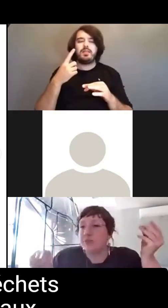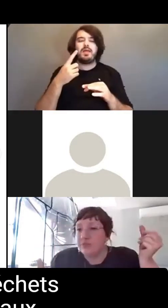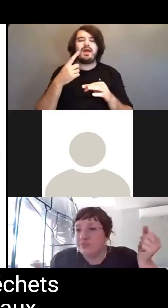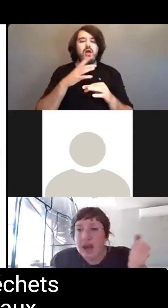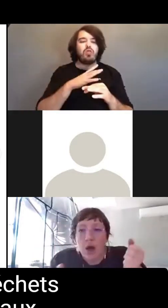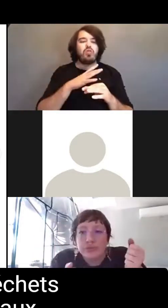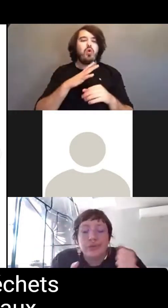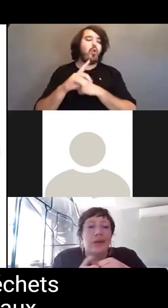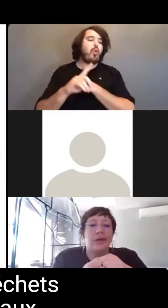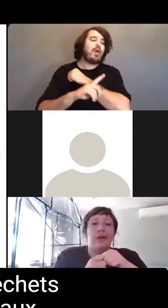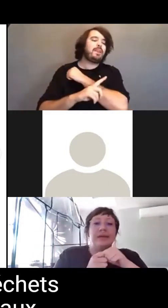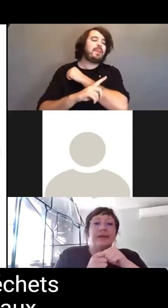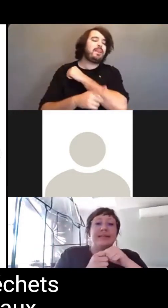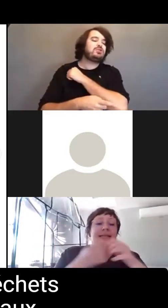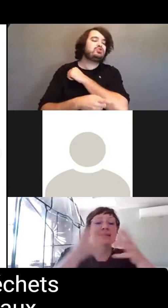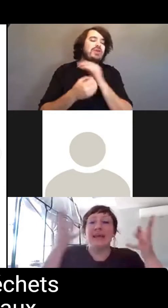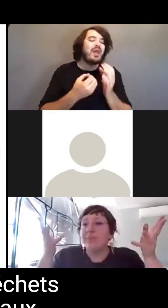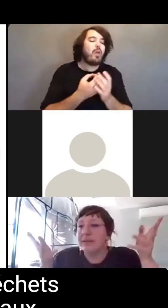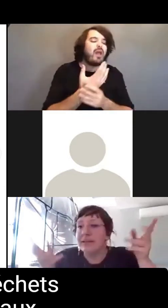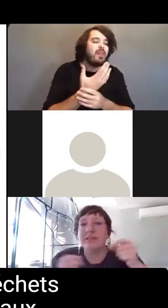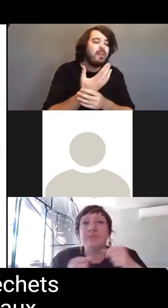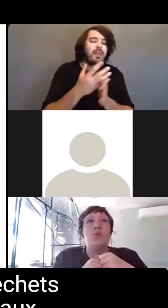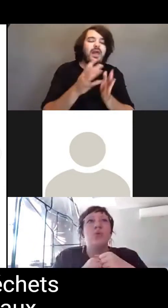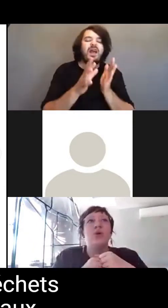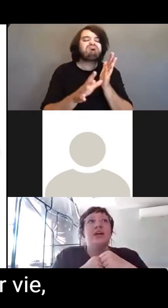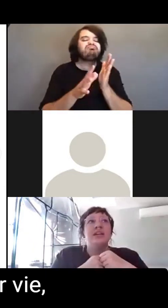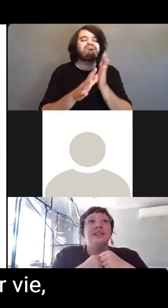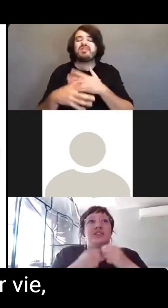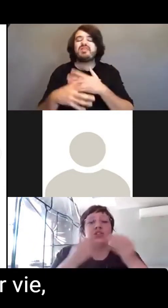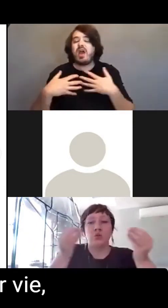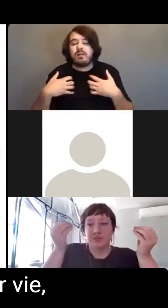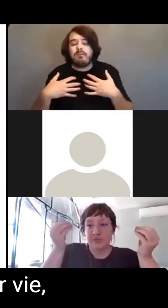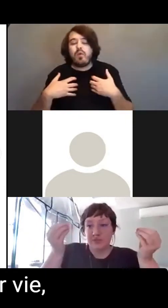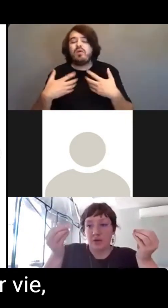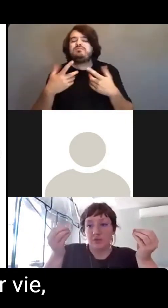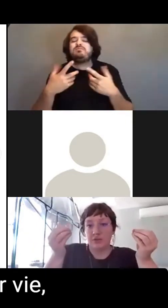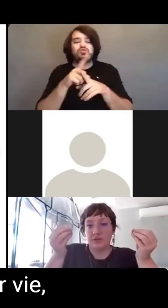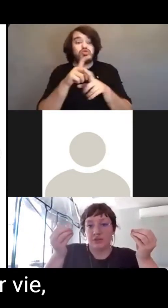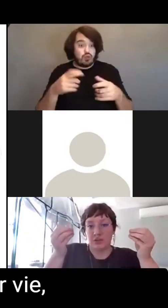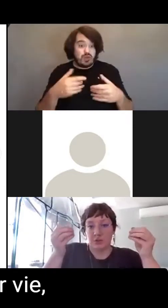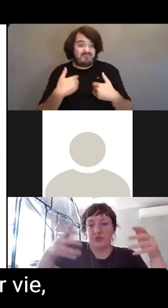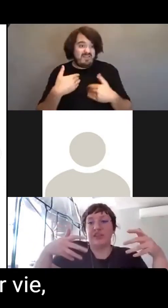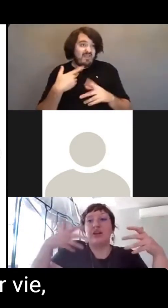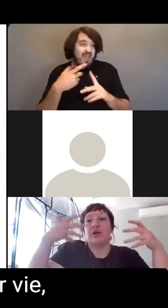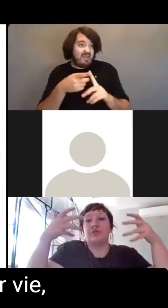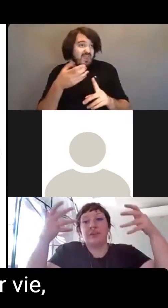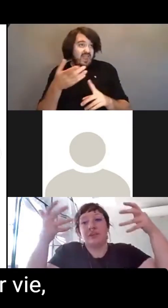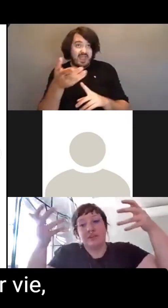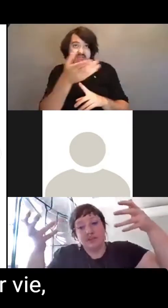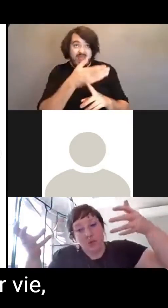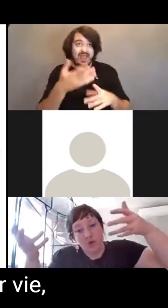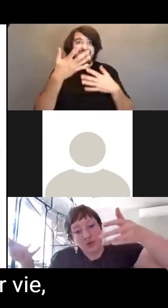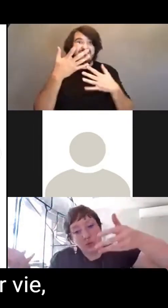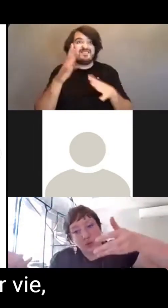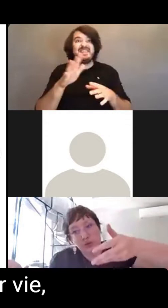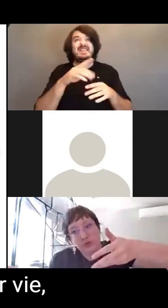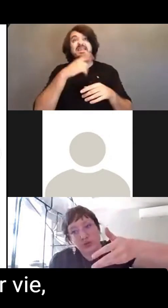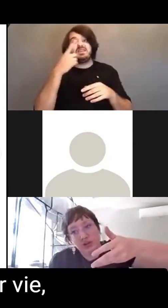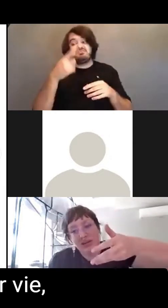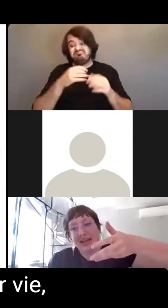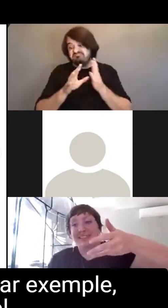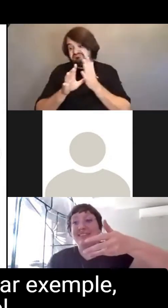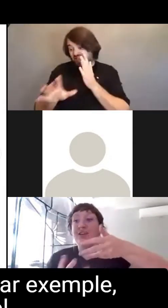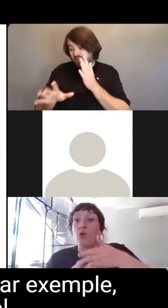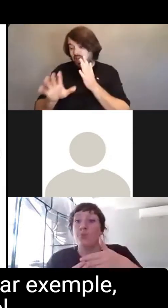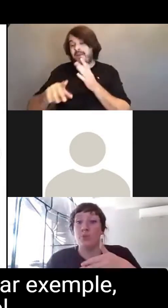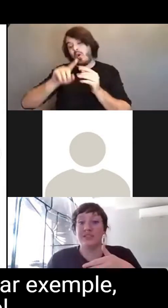déchets de plantes, des excréments d'animaux, des choses vivantes qui ont fini leur vie, qui vont retourner au